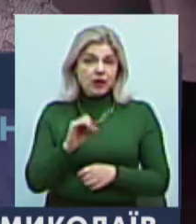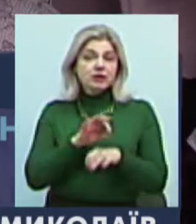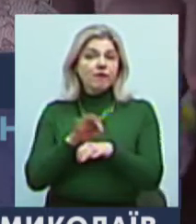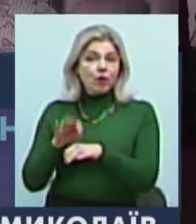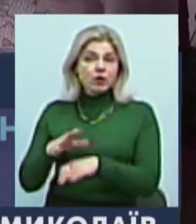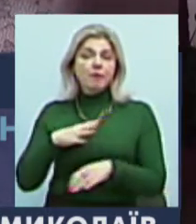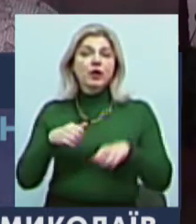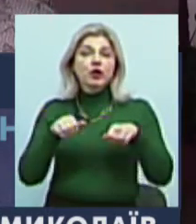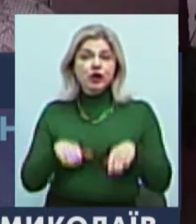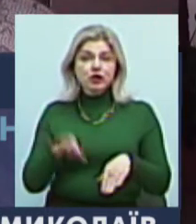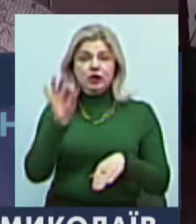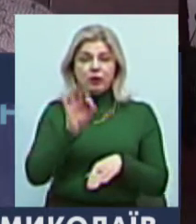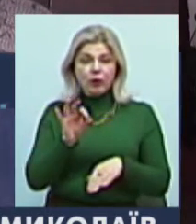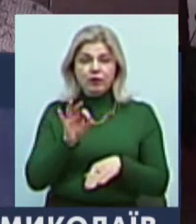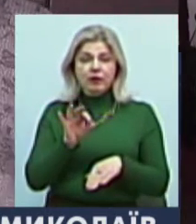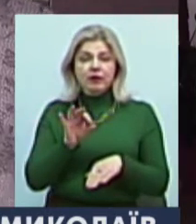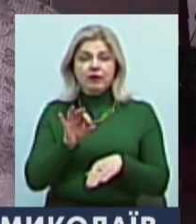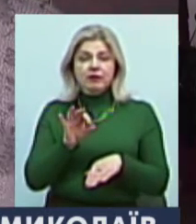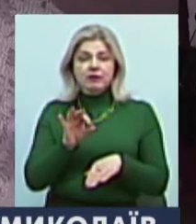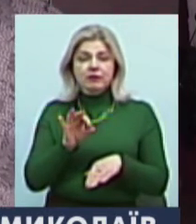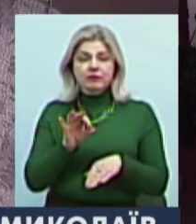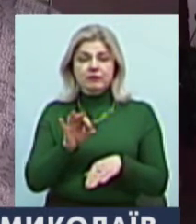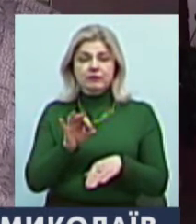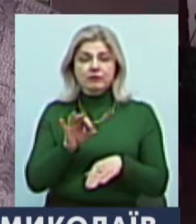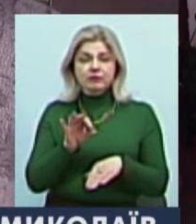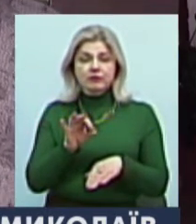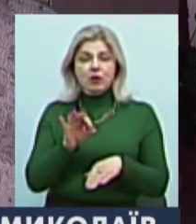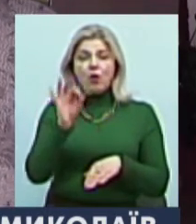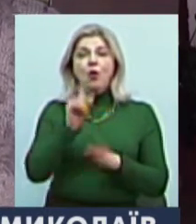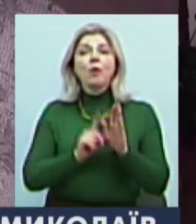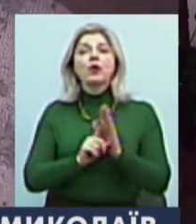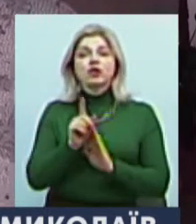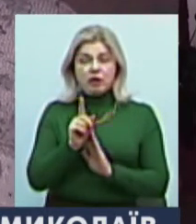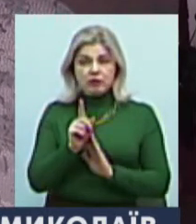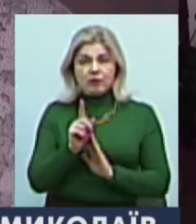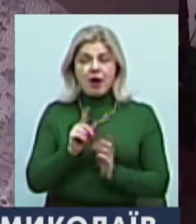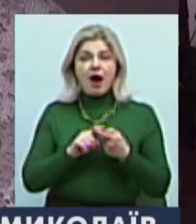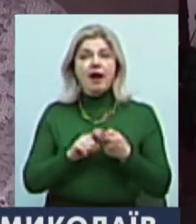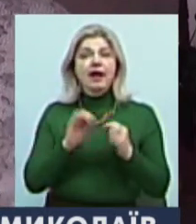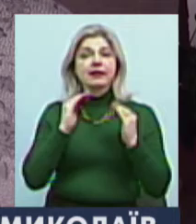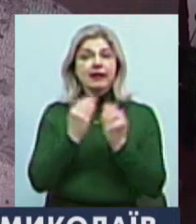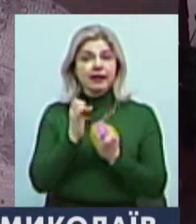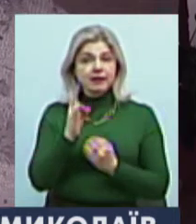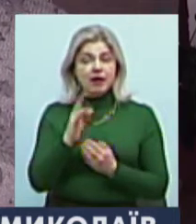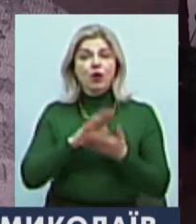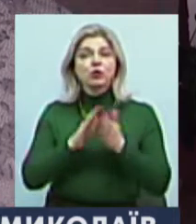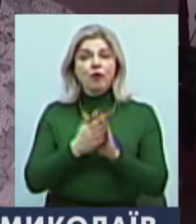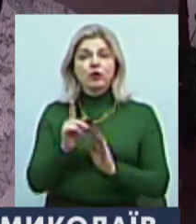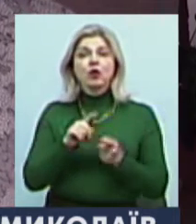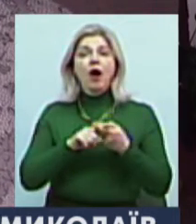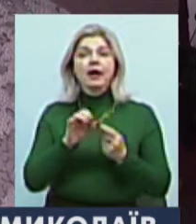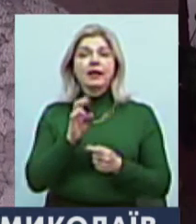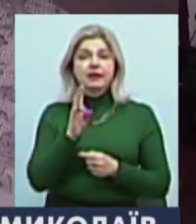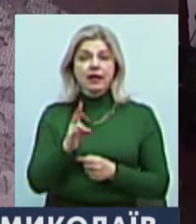прийнято рішення про відновлення, вірніше, про початок карантину. Домовилися, що карантин в нашій школі відбувається